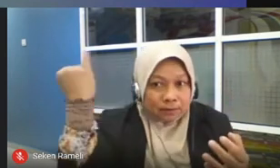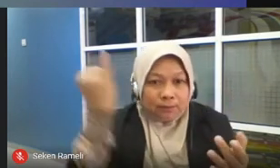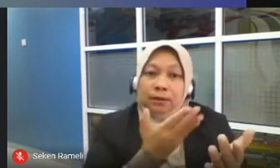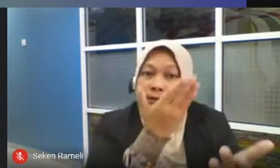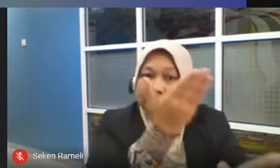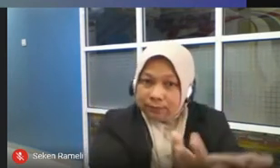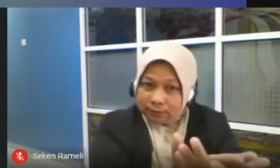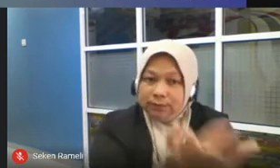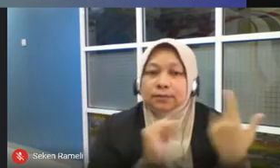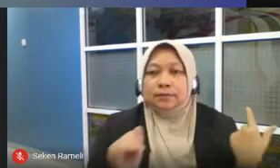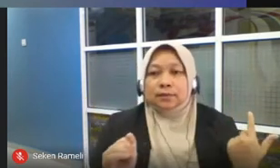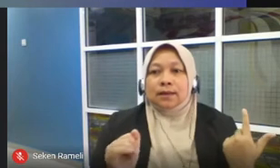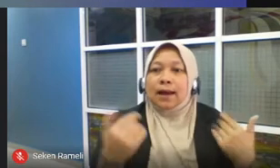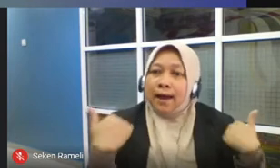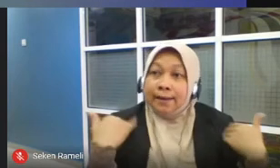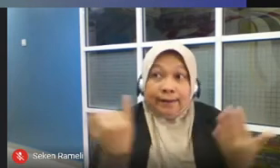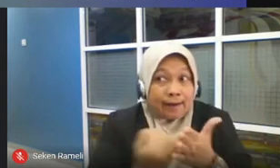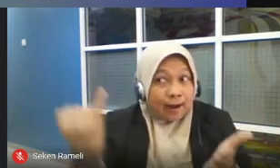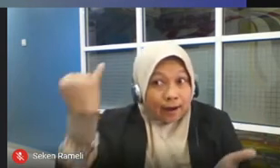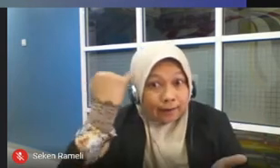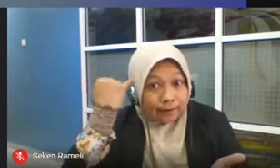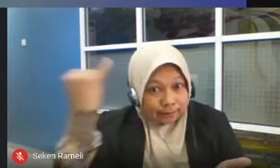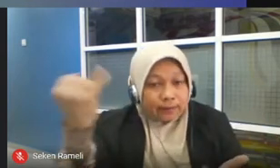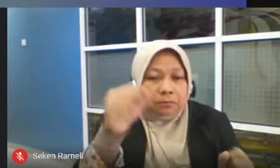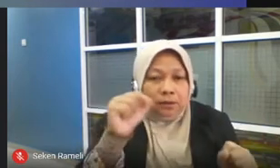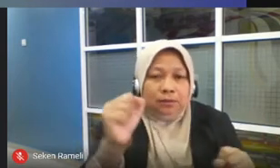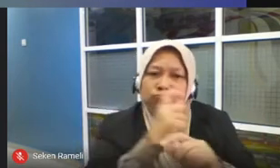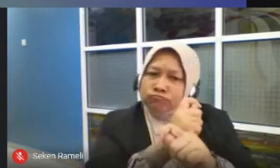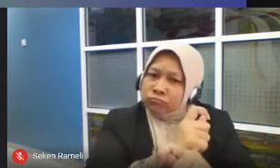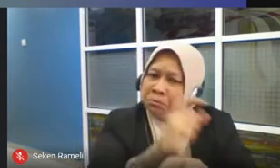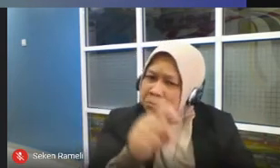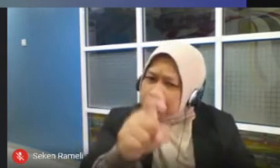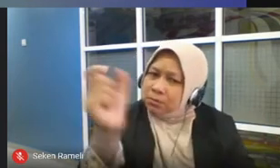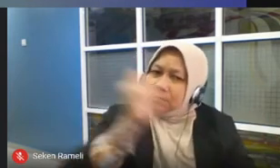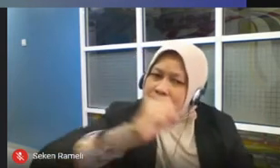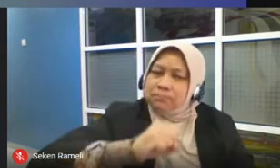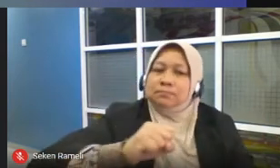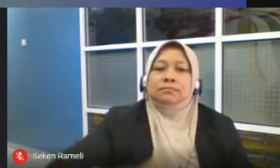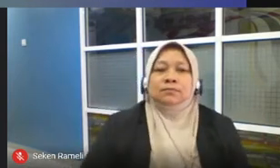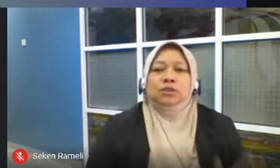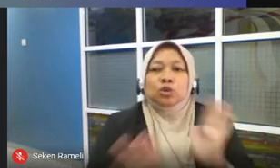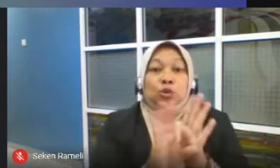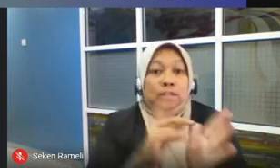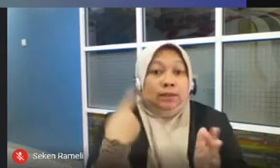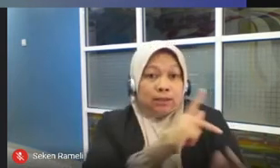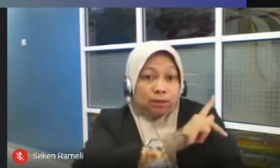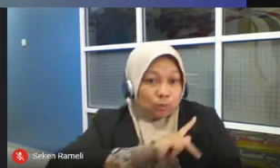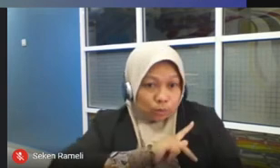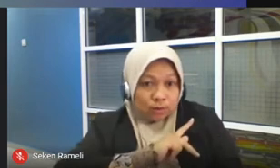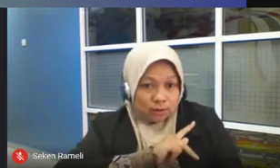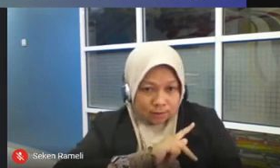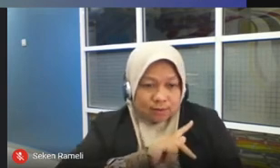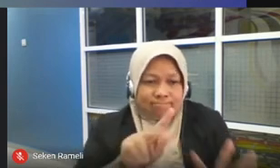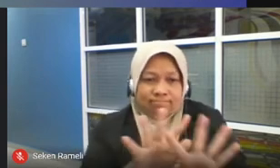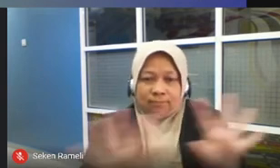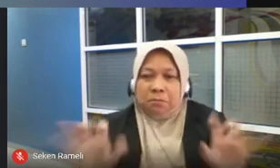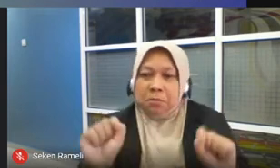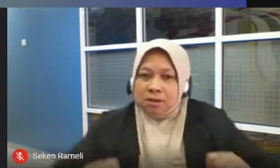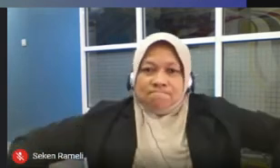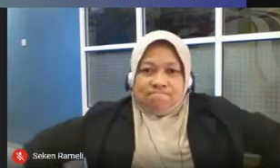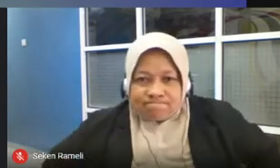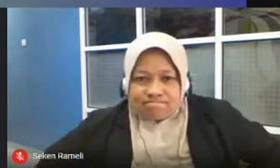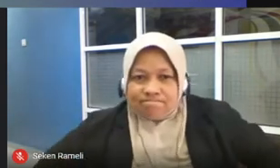idea, sekiranya kita ada idea dan kita nak mempertahankan, dan sekiranya kalau kita mengetuai kumpulan, bolehlah kita cekak pinggang